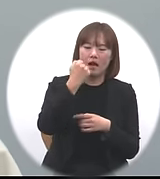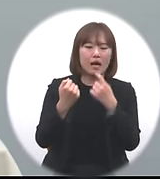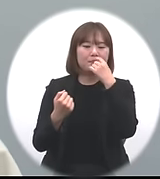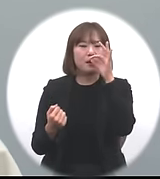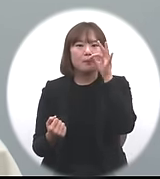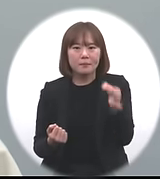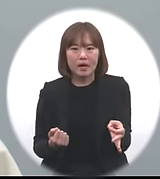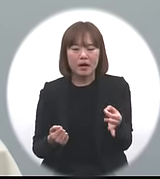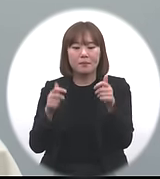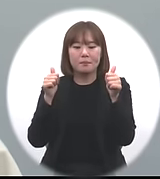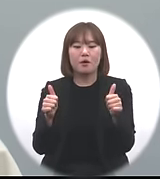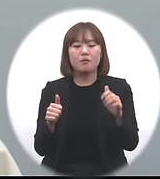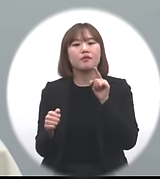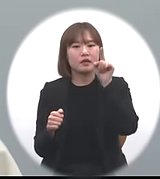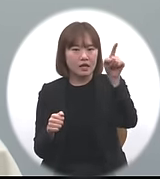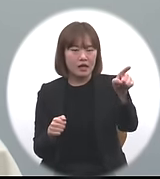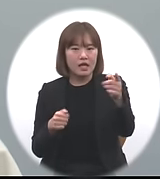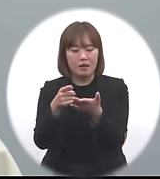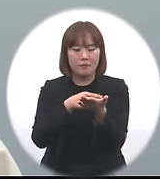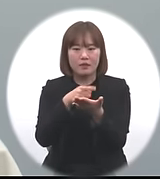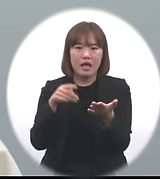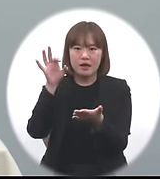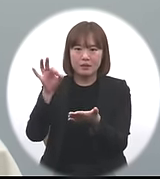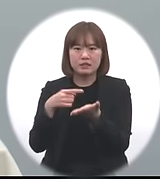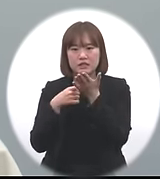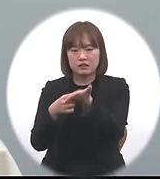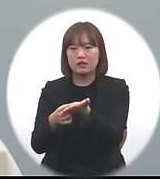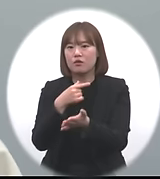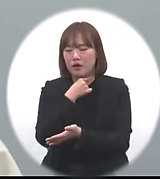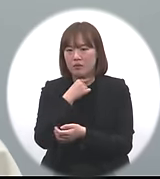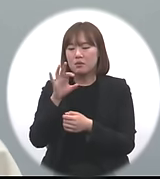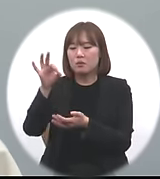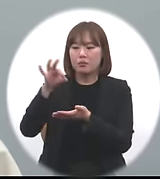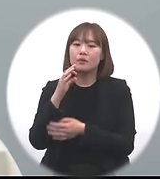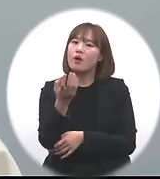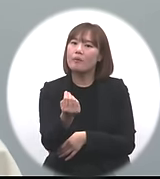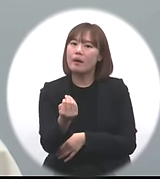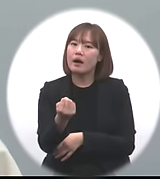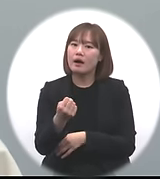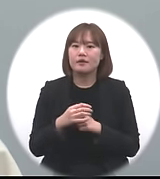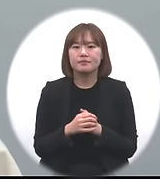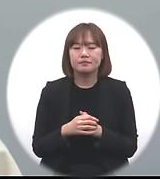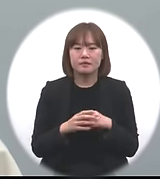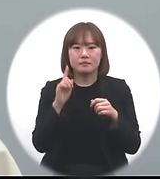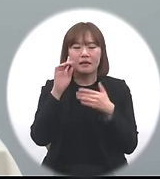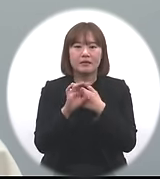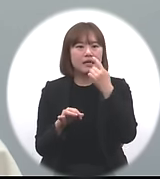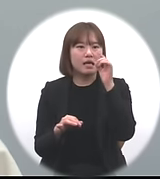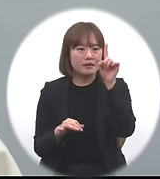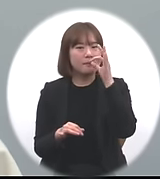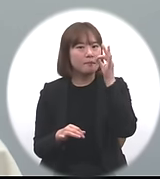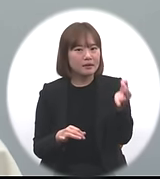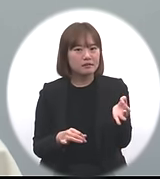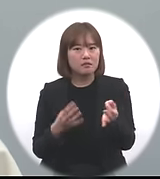하나 홀라당 빠졌대요. 그럼 법원에 가서 내가 손해배상금을 받아야겠다. 얼마쯤 받으실 수 있을 것 같으세요? 네이